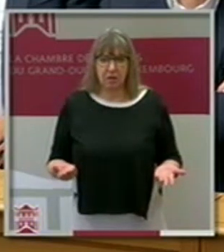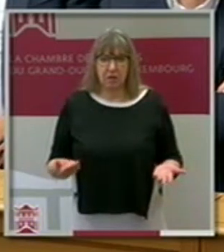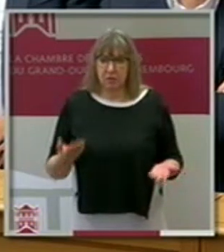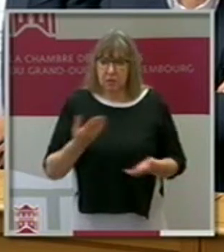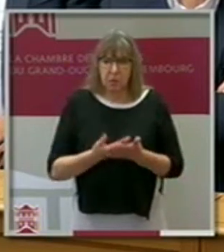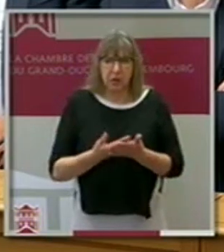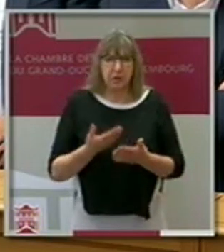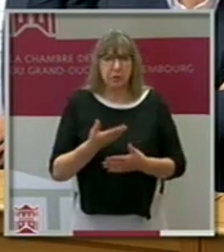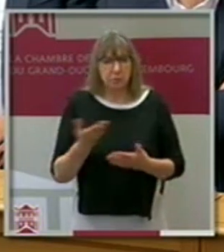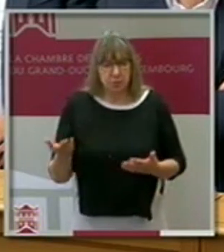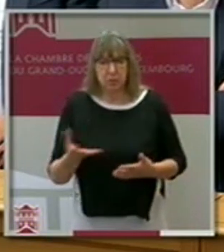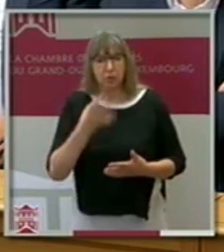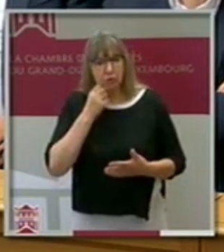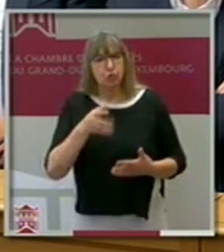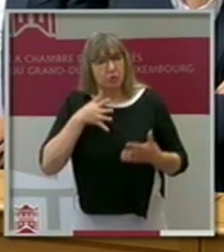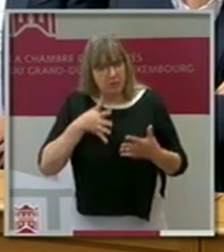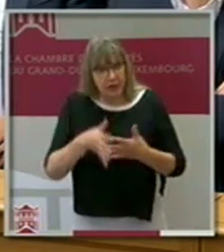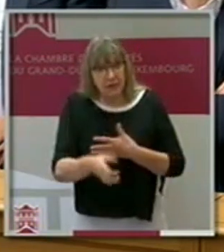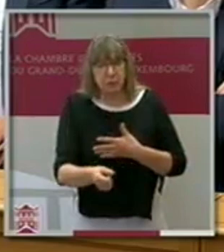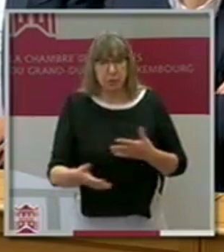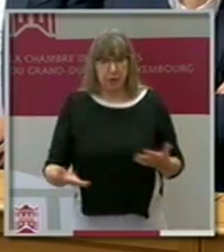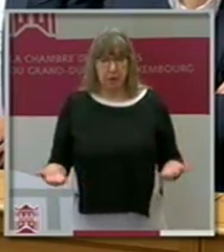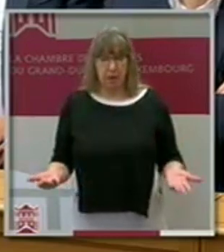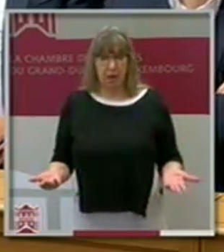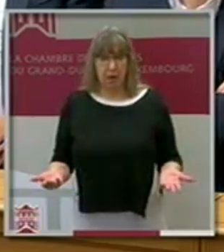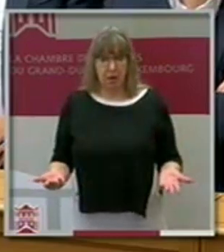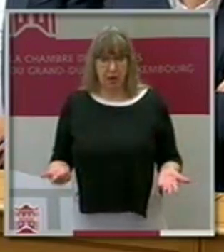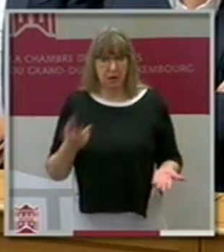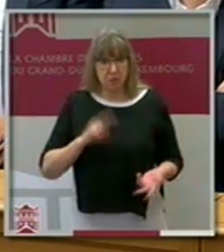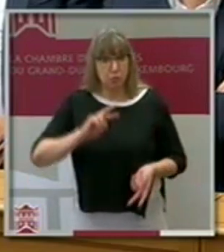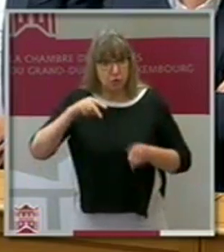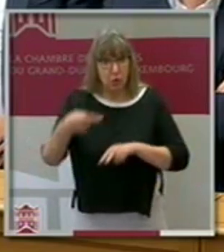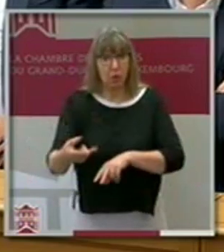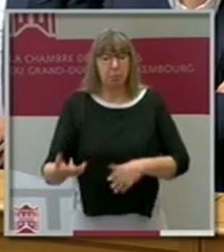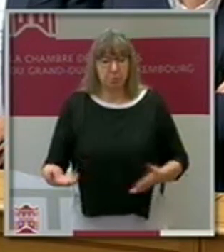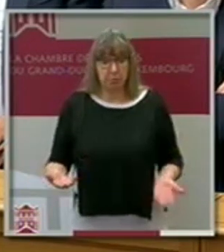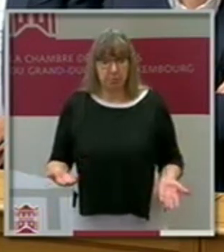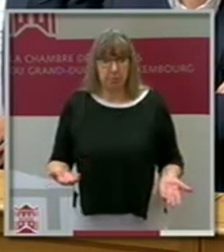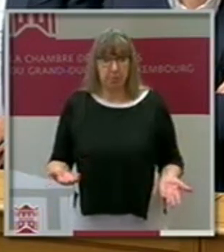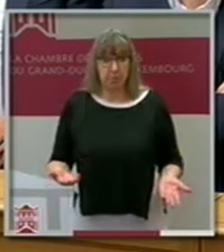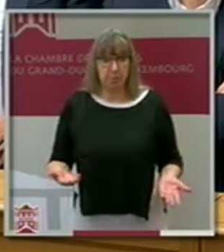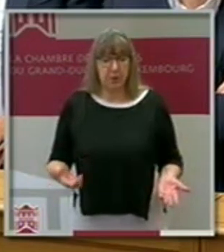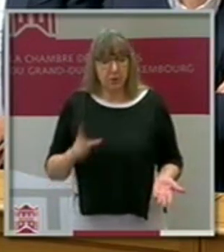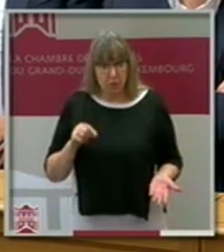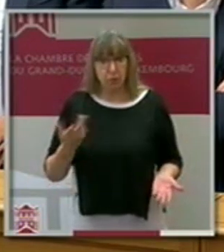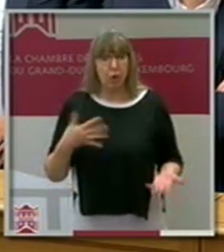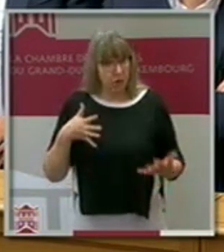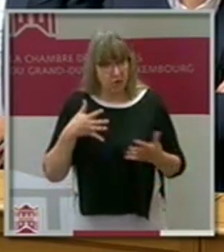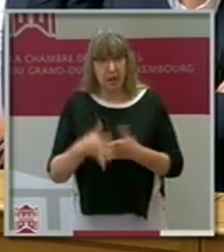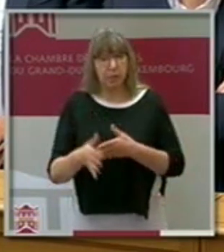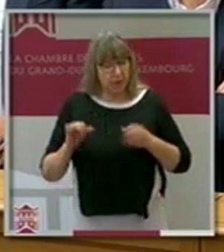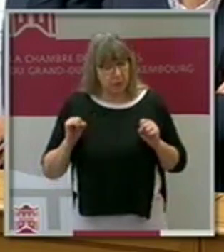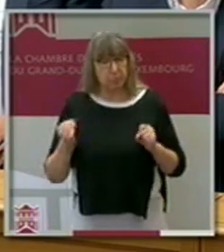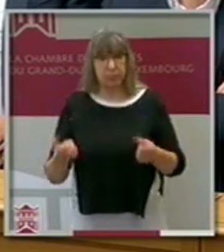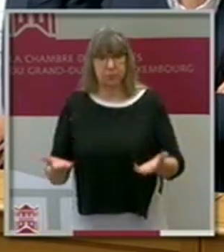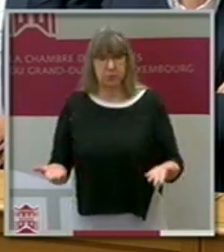sieht, man da praktiziert es auch. Da praktiziert die Transparenz auch. Und der Herr Berger hat gerade gesagt, wir sind uns schon eins,